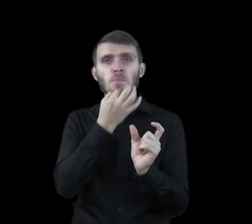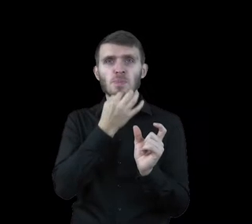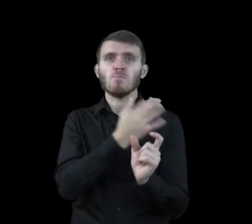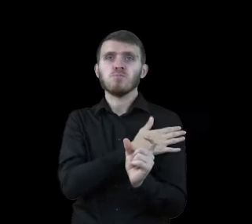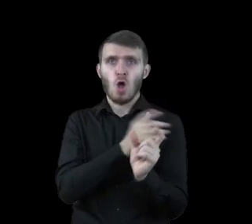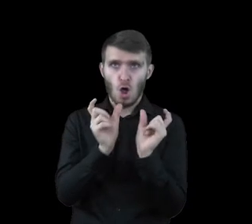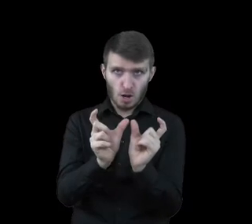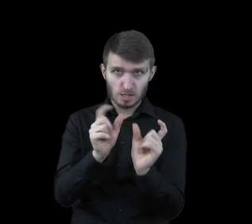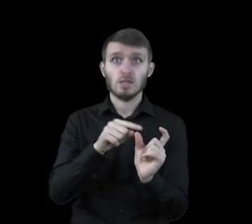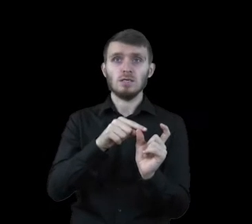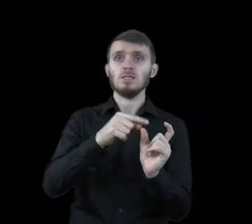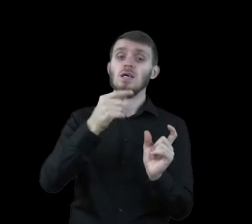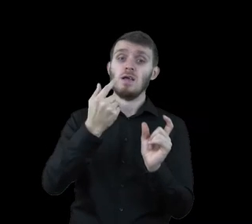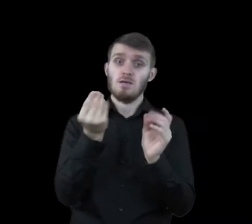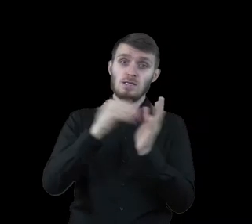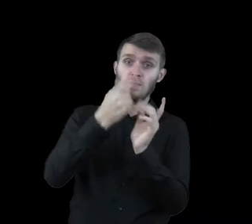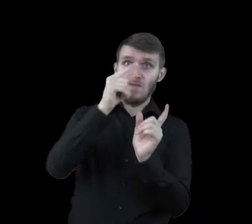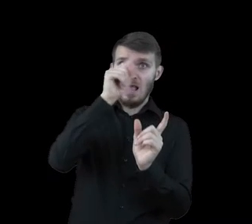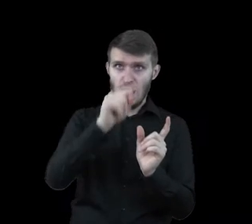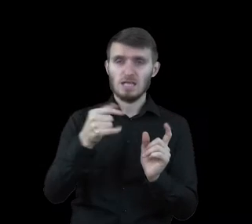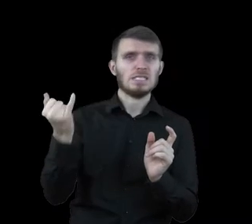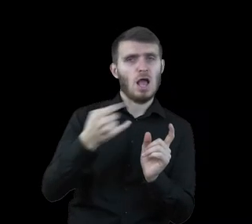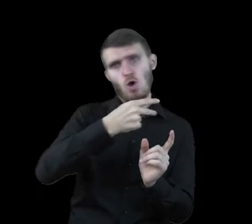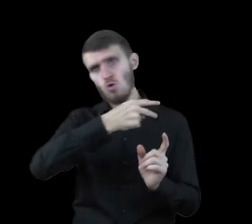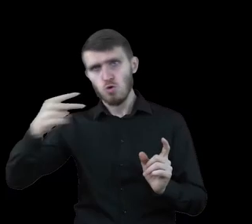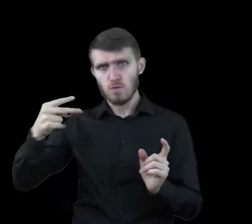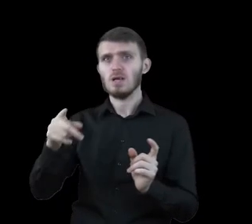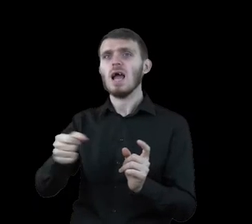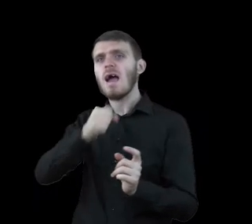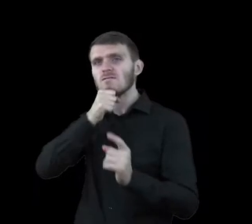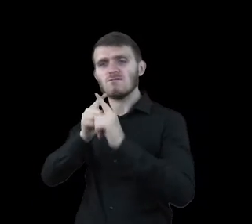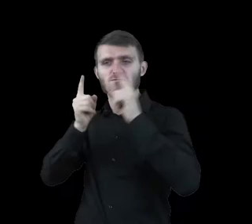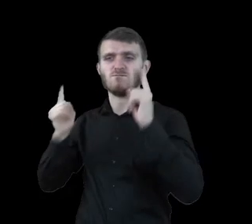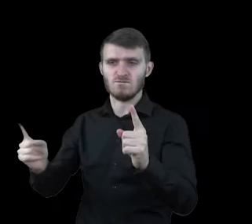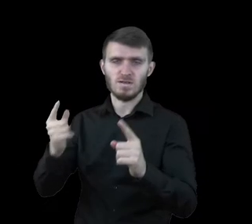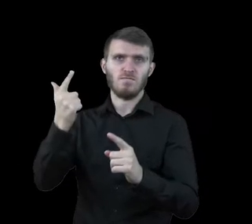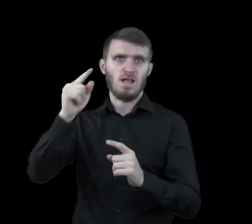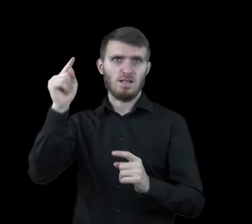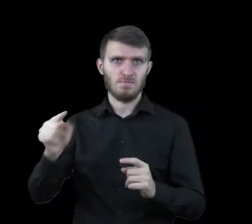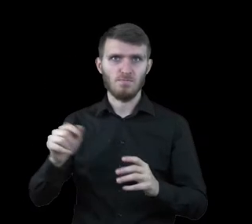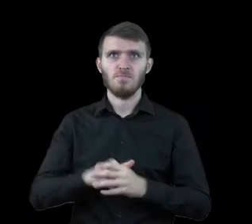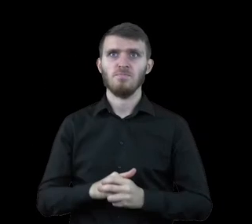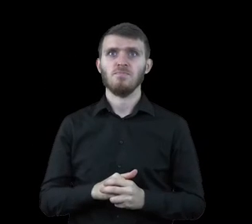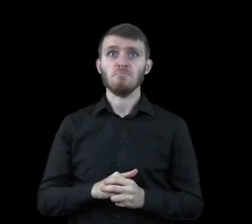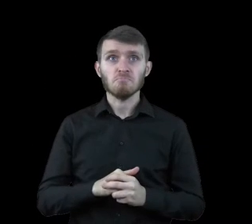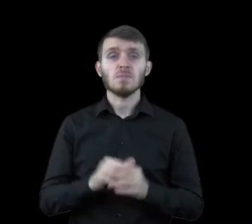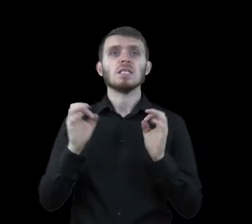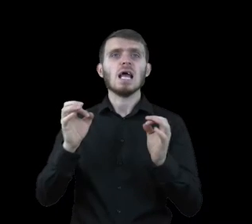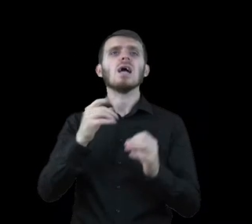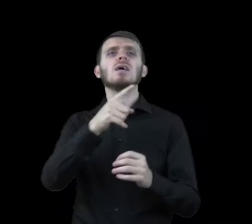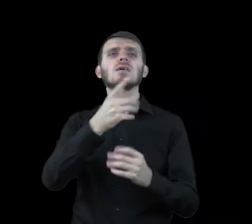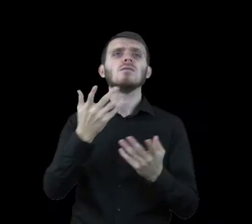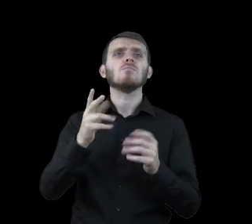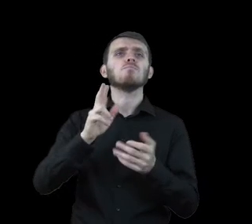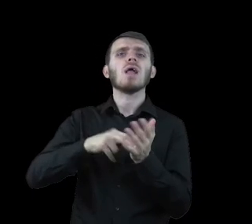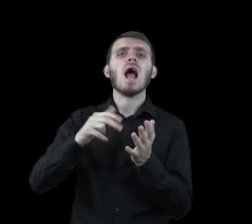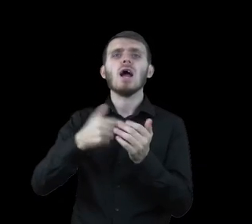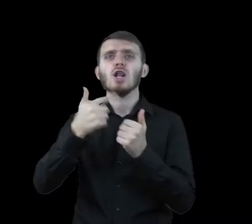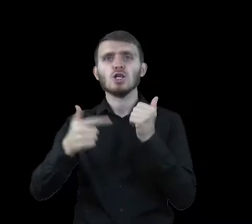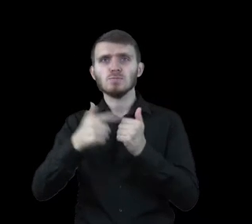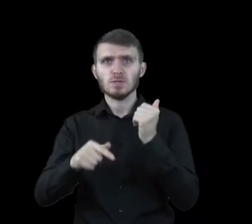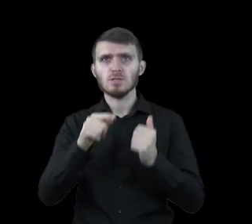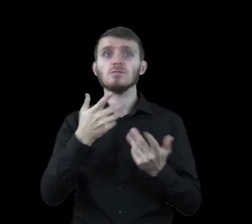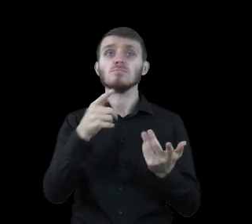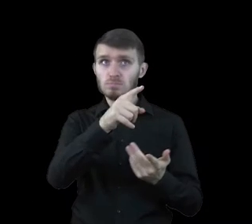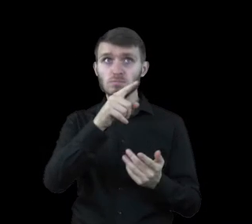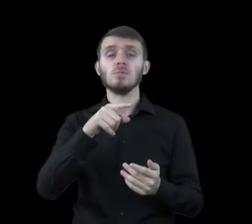kwadratów dwóch krótszych boków jest równa kwadratowi długości trzeciego boku. I teraz oznaczmy sobie ten